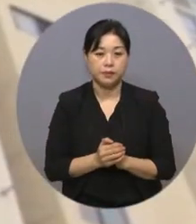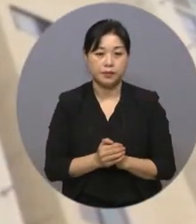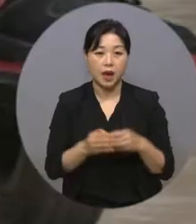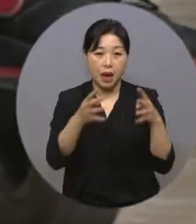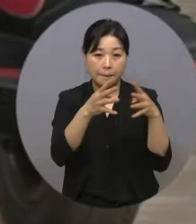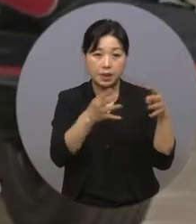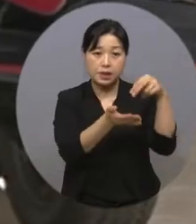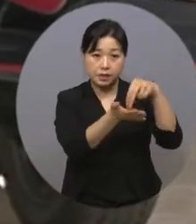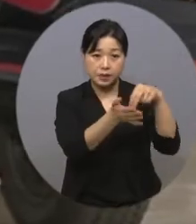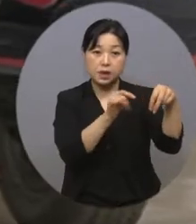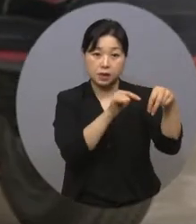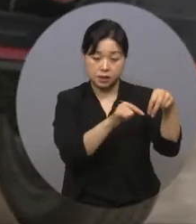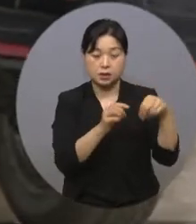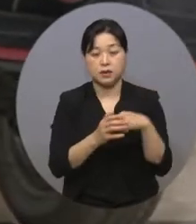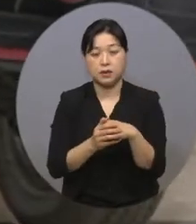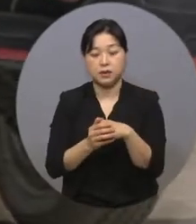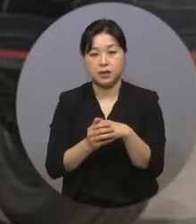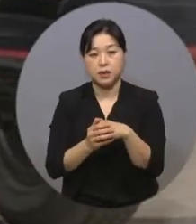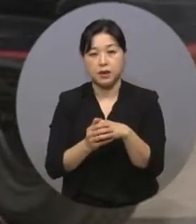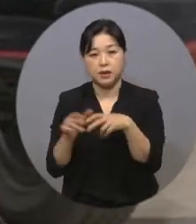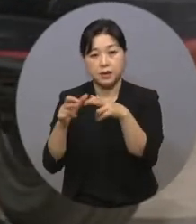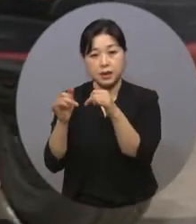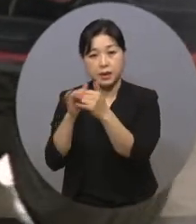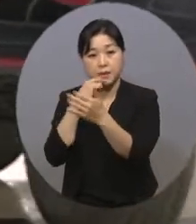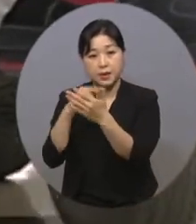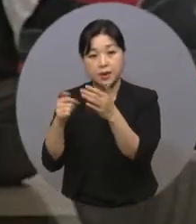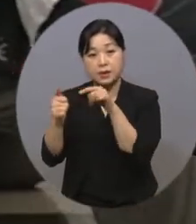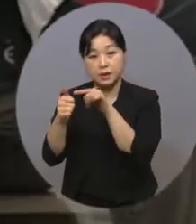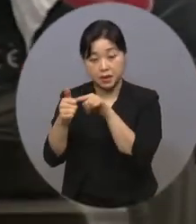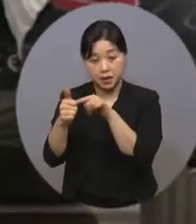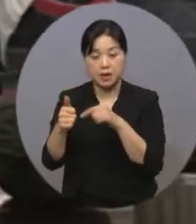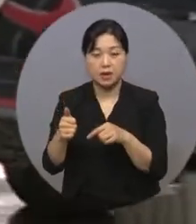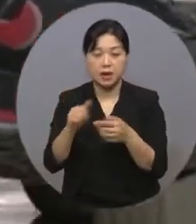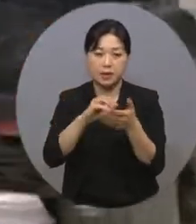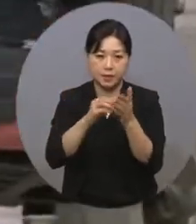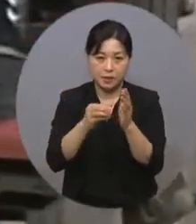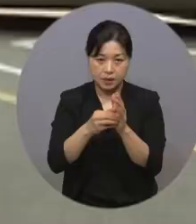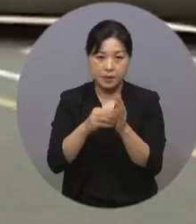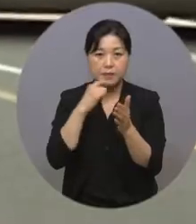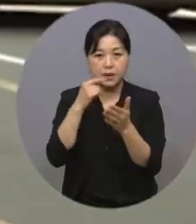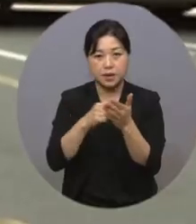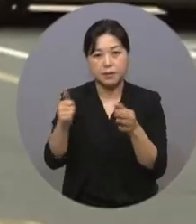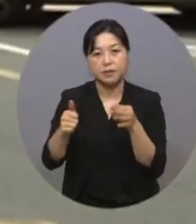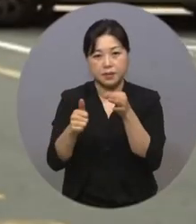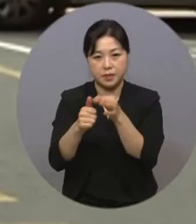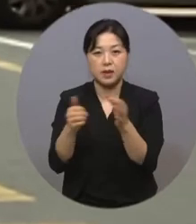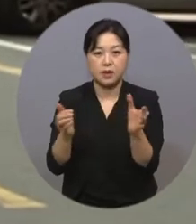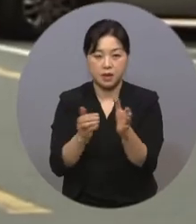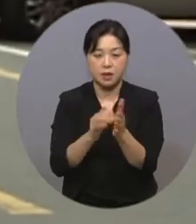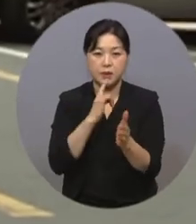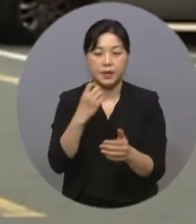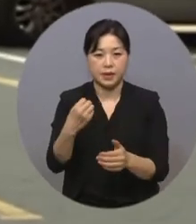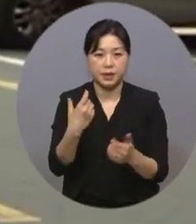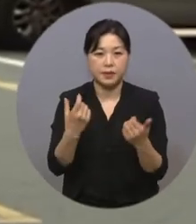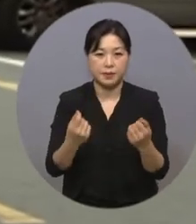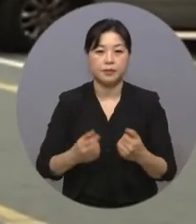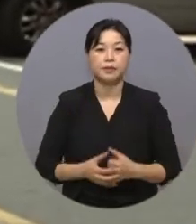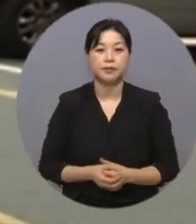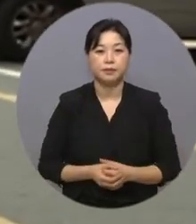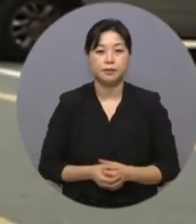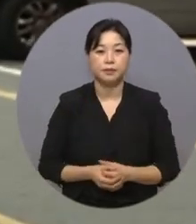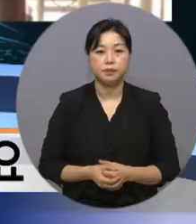따라 피해자에게 일정한 손해배상금을 지급했다고 통보했습니다. 복지TV 뉴스